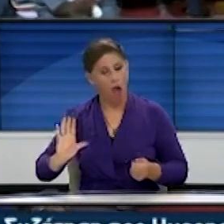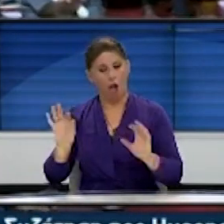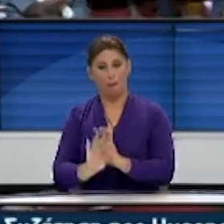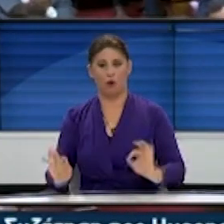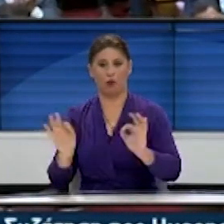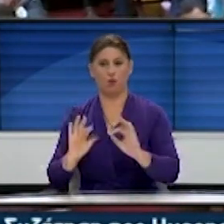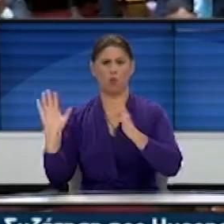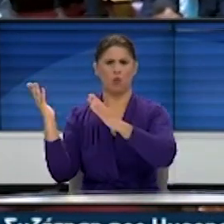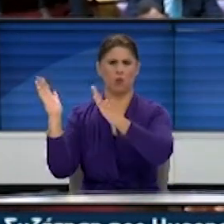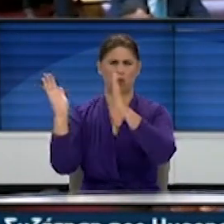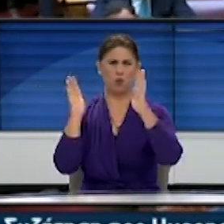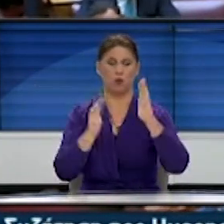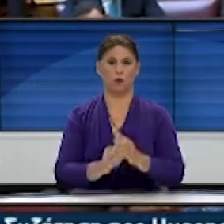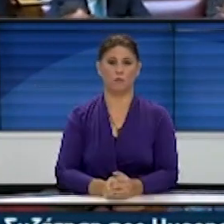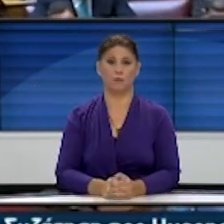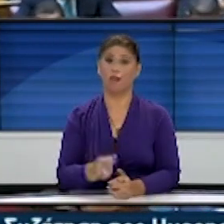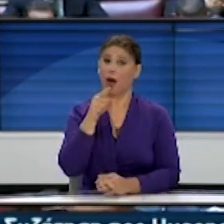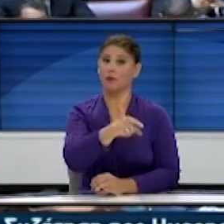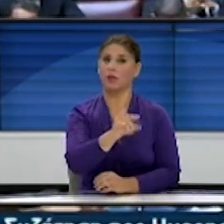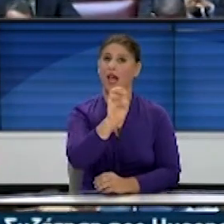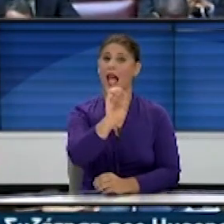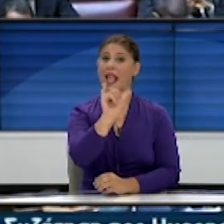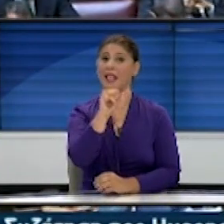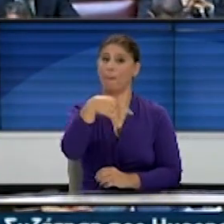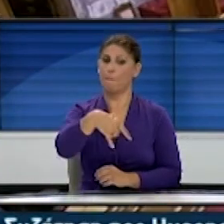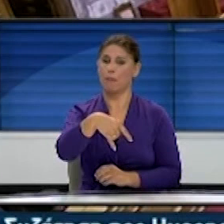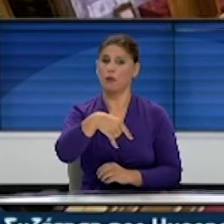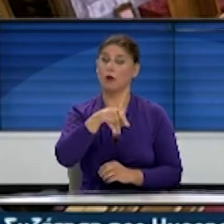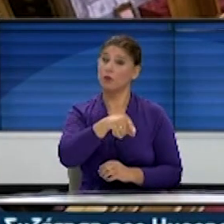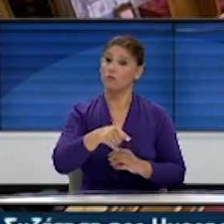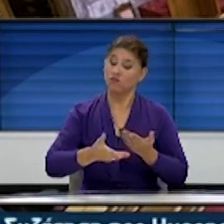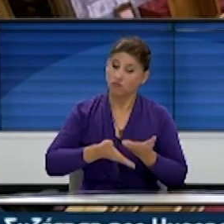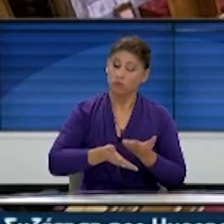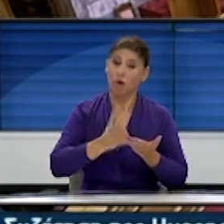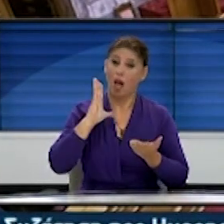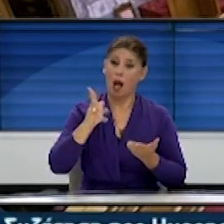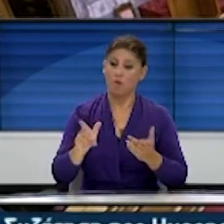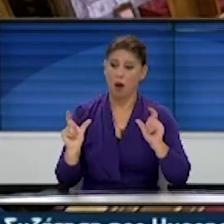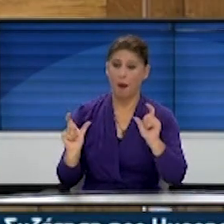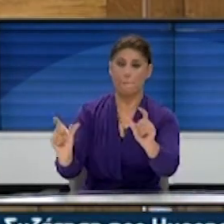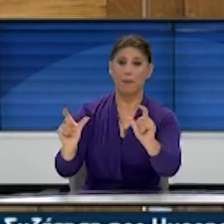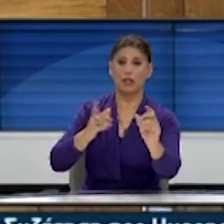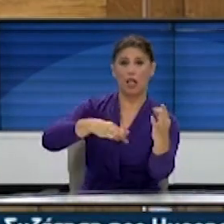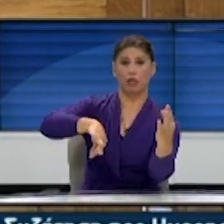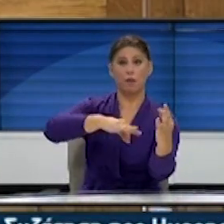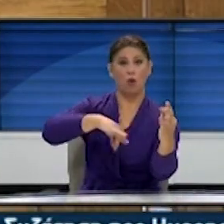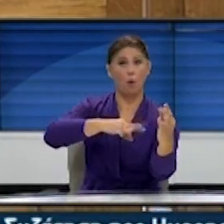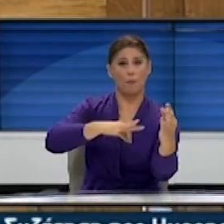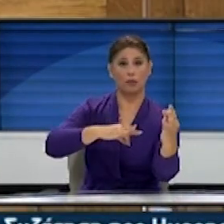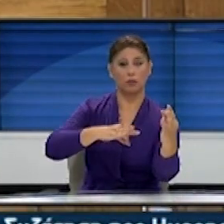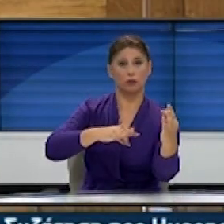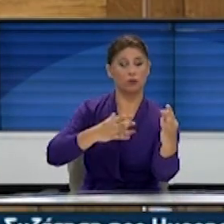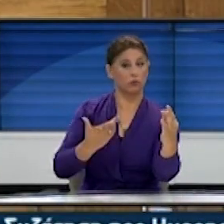είναι το ραντεβού με τον Γερμανό Καγκελάδο. Αύριο είναι με τον Σόλτ. Μάλιστα. Μάλιστα. Είναι σημαντικό αυτό το ραντεβού.